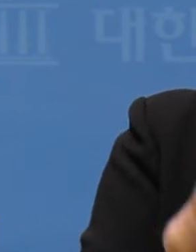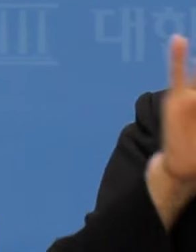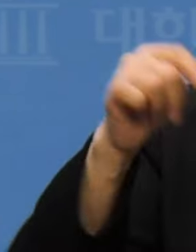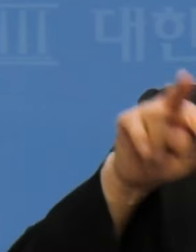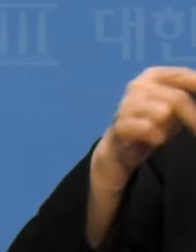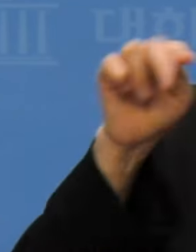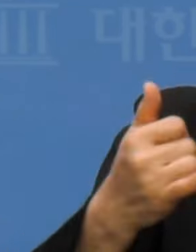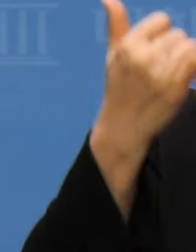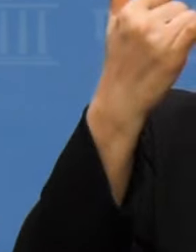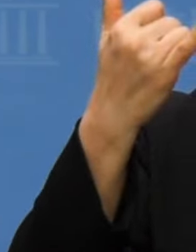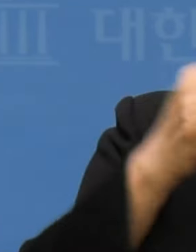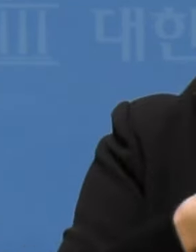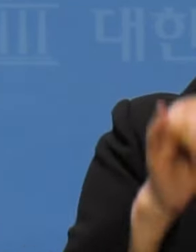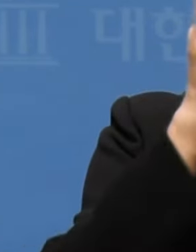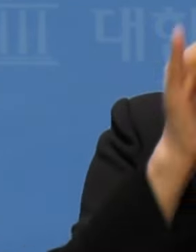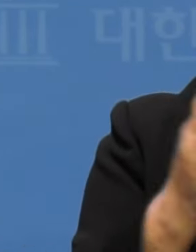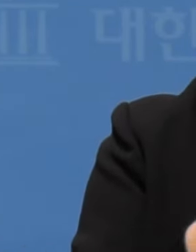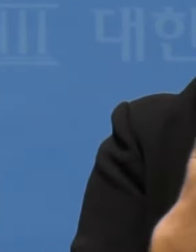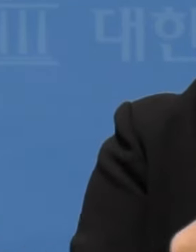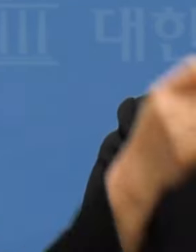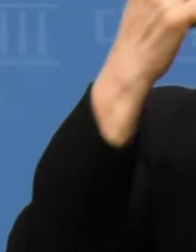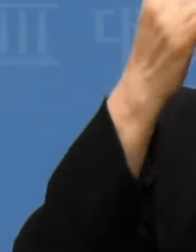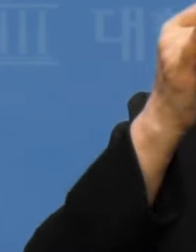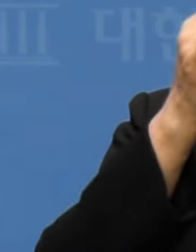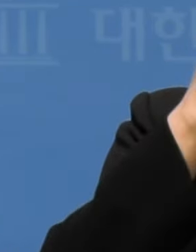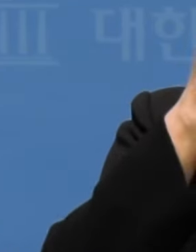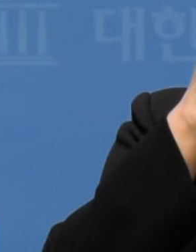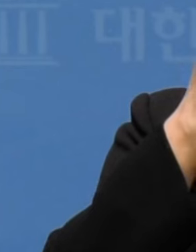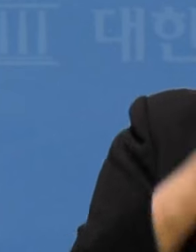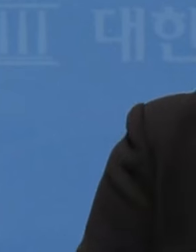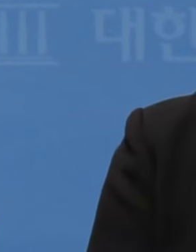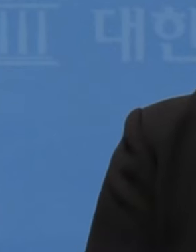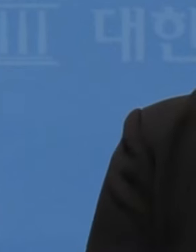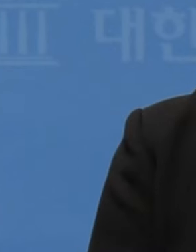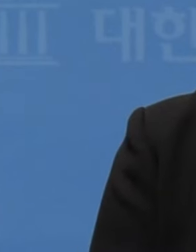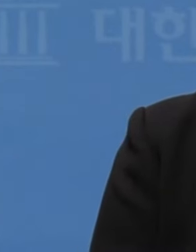백서스란 유튜버로 활동을 해 인지도도 없지 않는 편입니다.